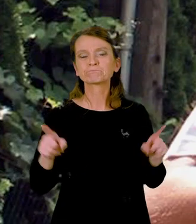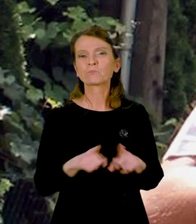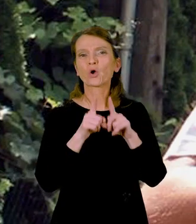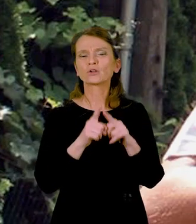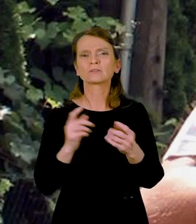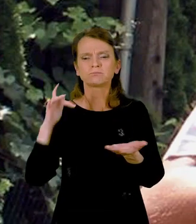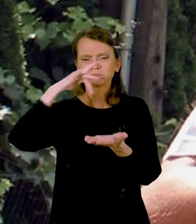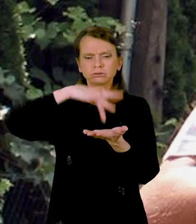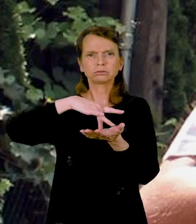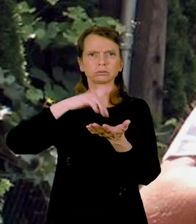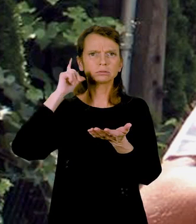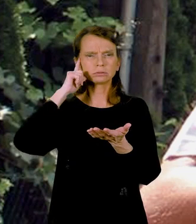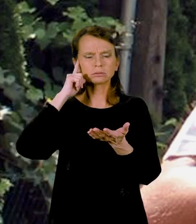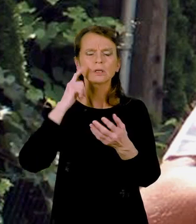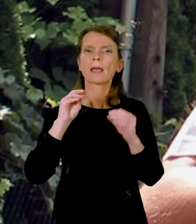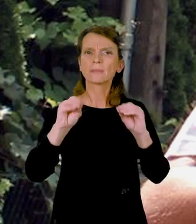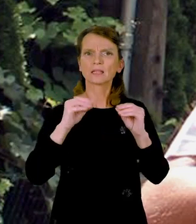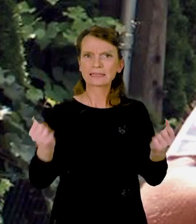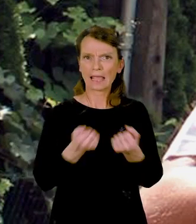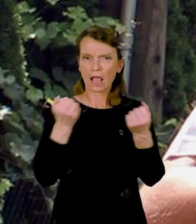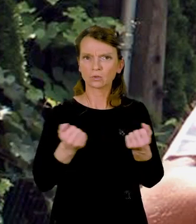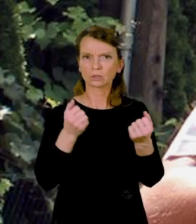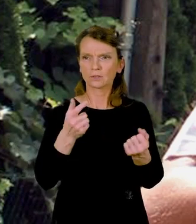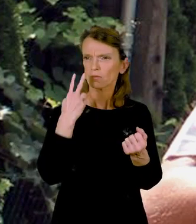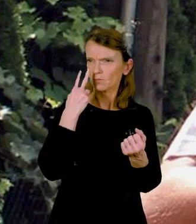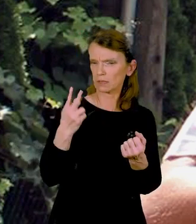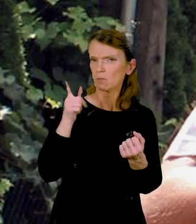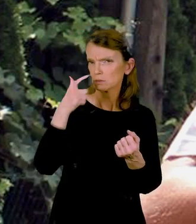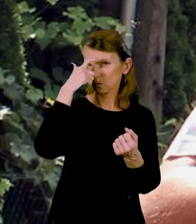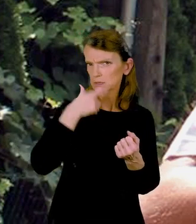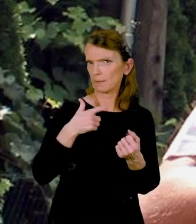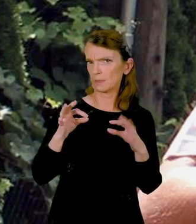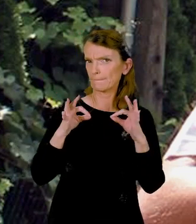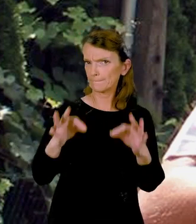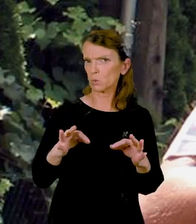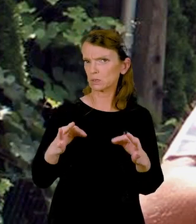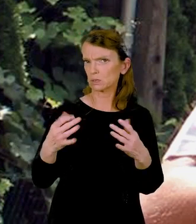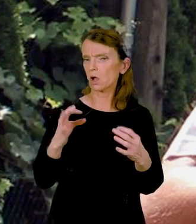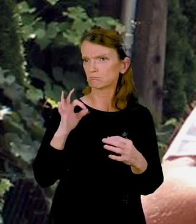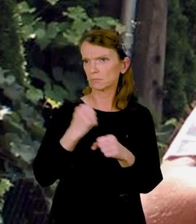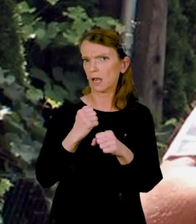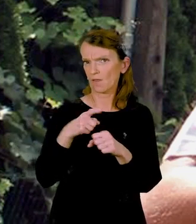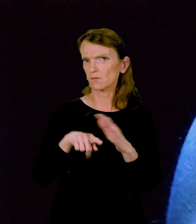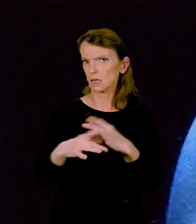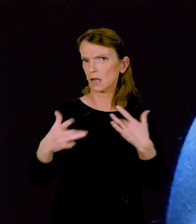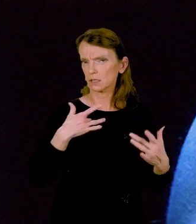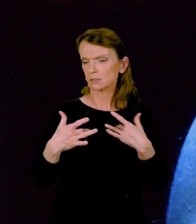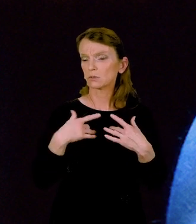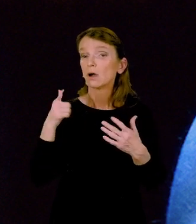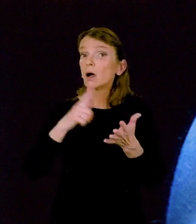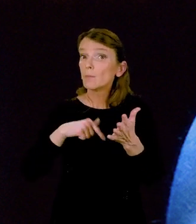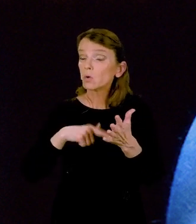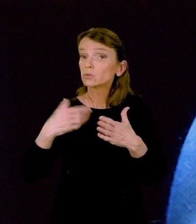Kot kontrapunkt pedagoški dejavnosti se kaže osebna gledališka pot Gašperja Jarnija. Pogosto